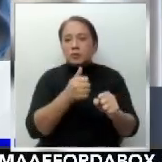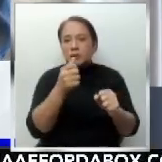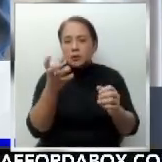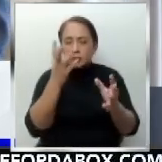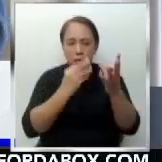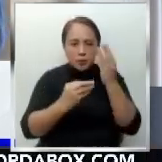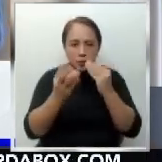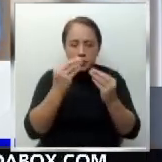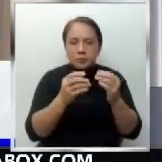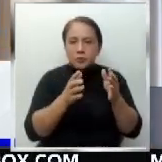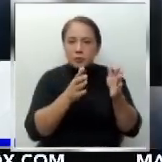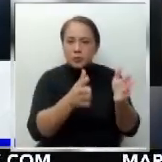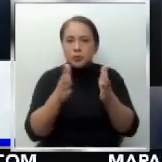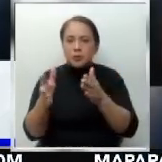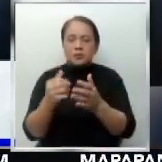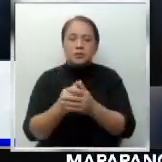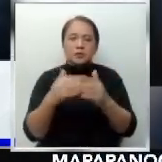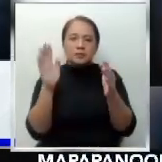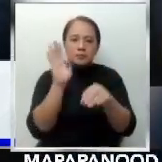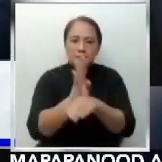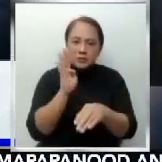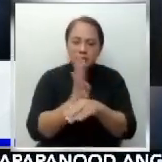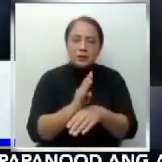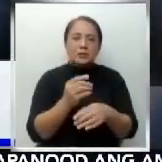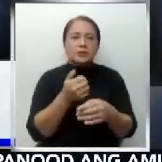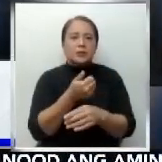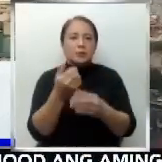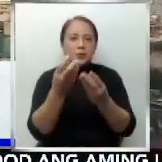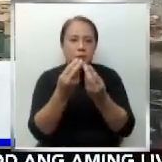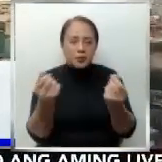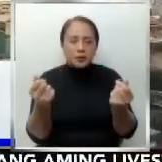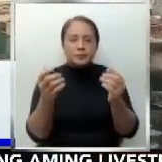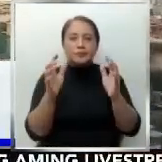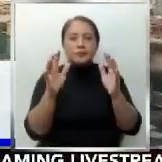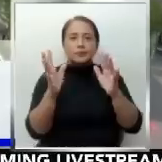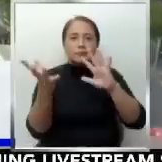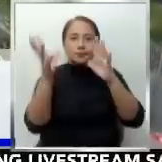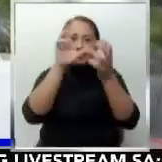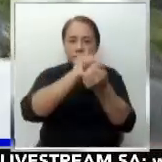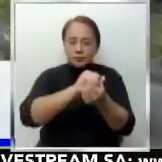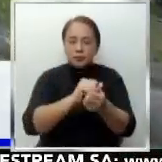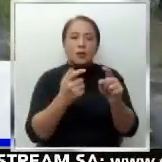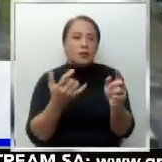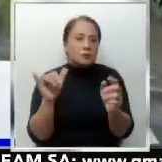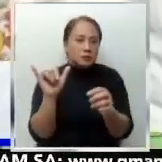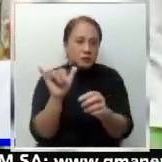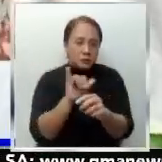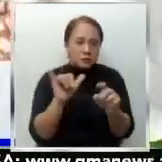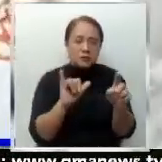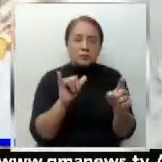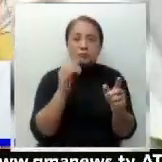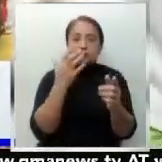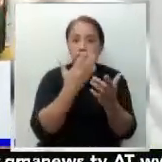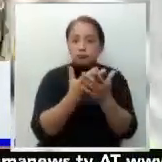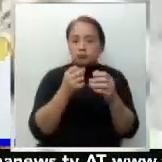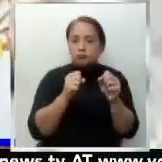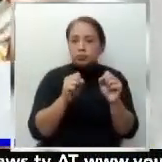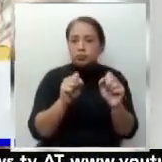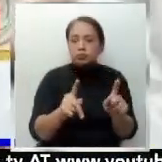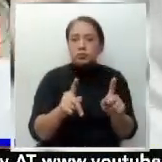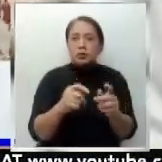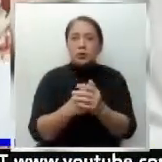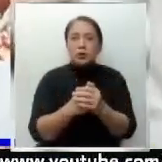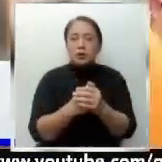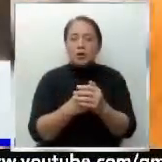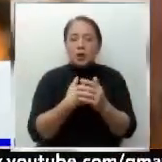sa larangan ng pagninegosyo at maging sa pagtugon sa climate change. Magandang pagkakataon din daw ito para maabida ng bansang edad at kakayahan